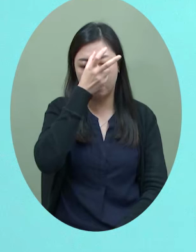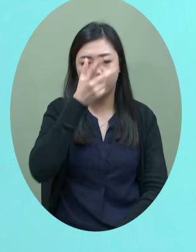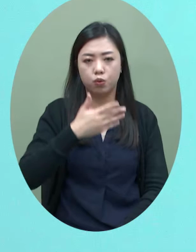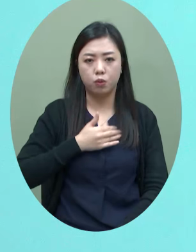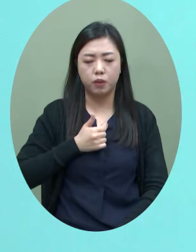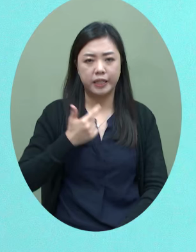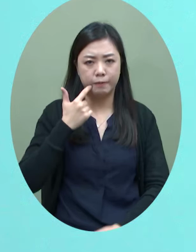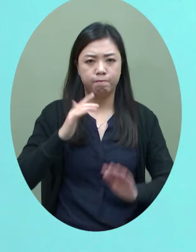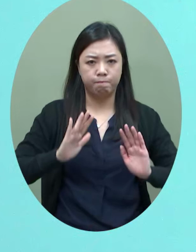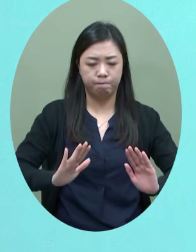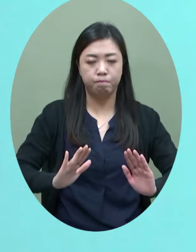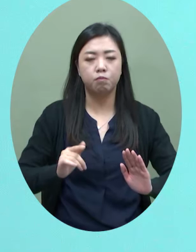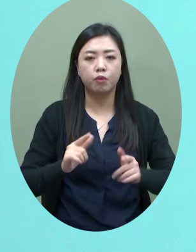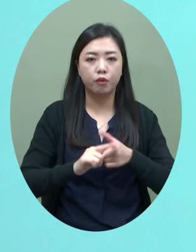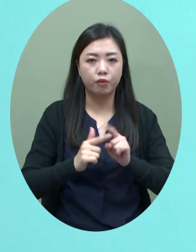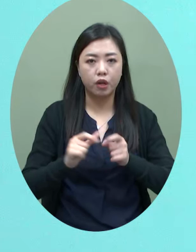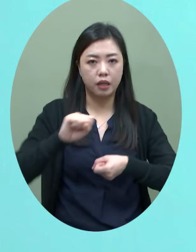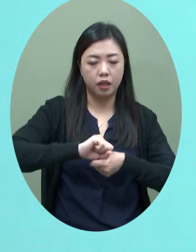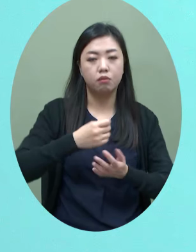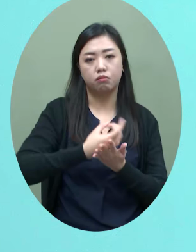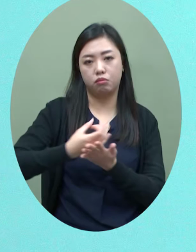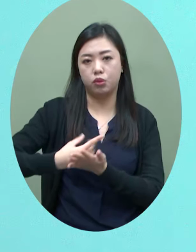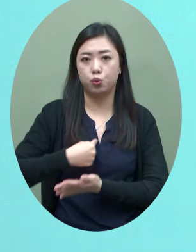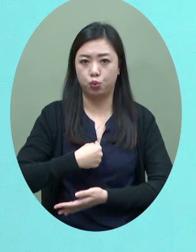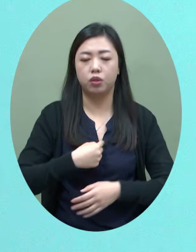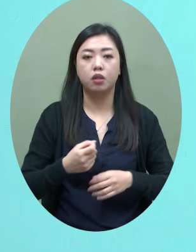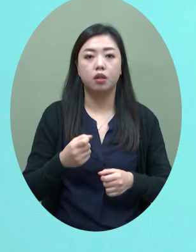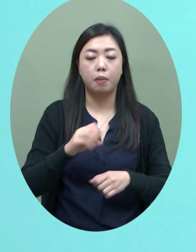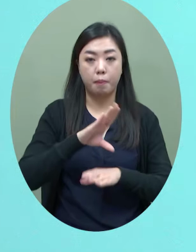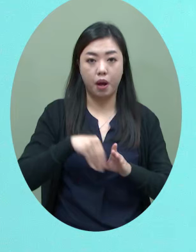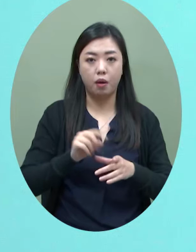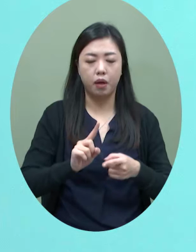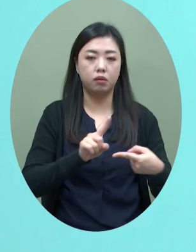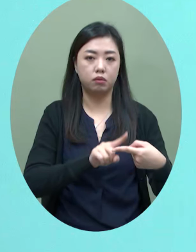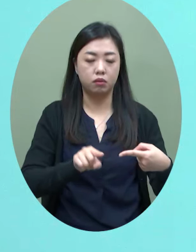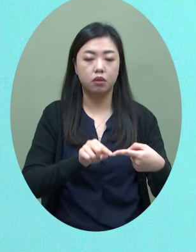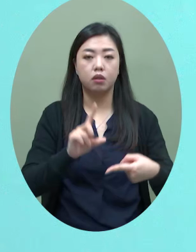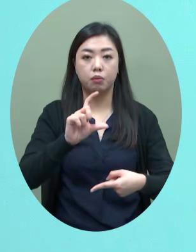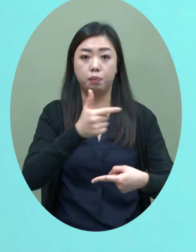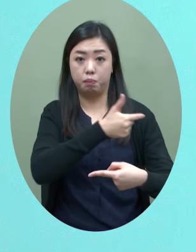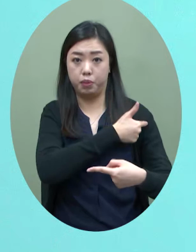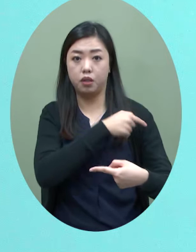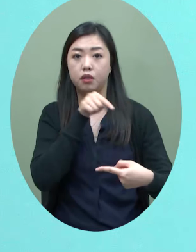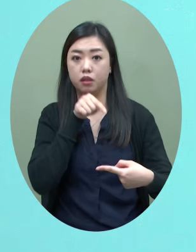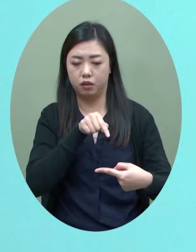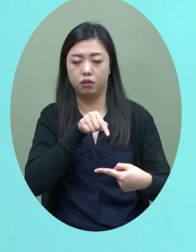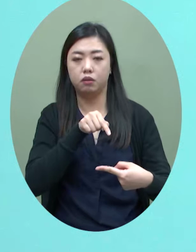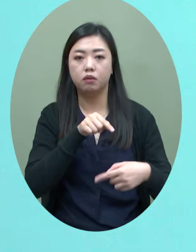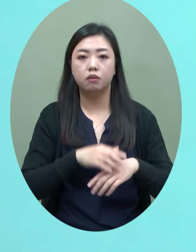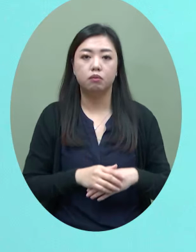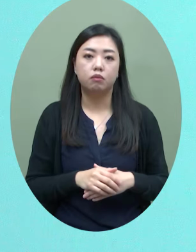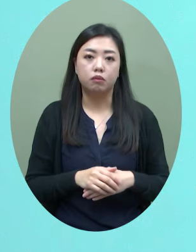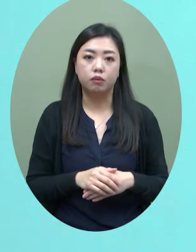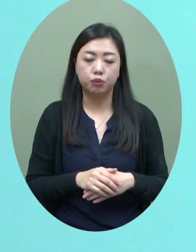待，強化我哋相關嘅措施嘅。其中一項咧就有關於疫苗接種，因為無論